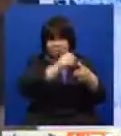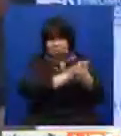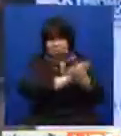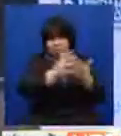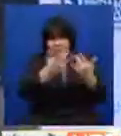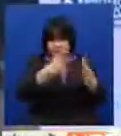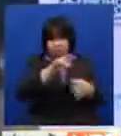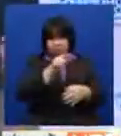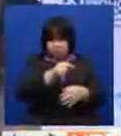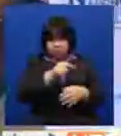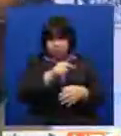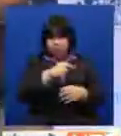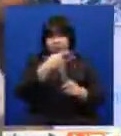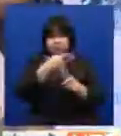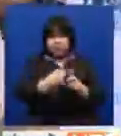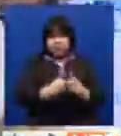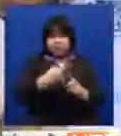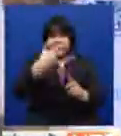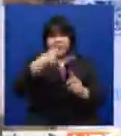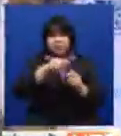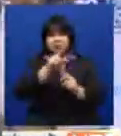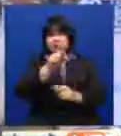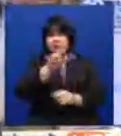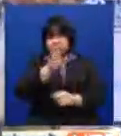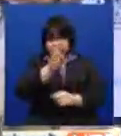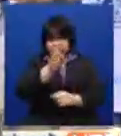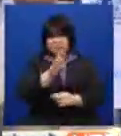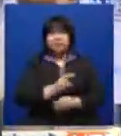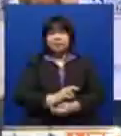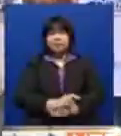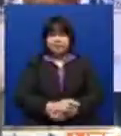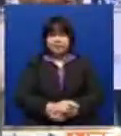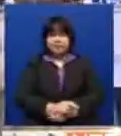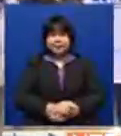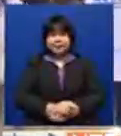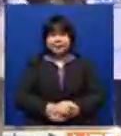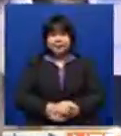ประเทศไทยแล้วเมื่อวันที่ 27มีนาคมที่ผ่านมานี่เองค่ะ